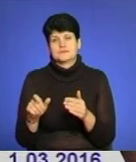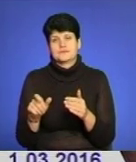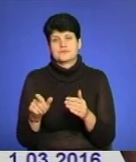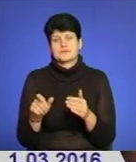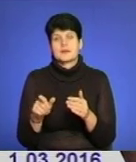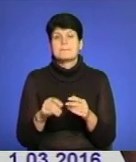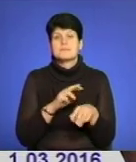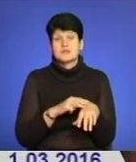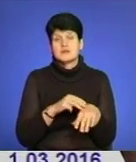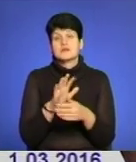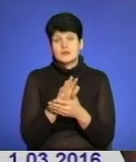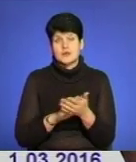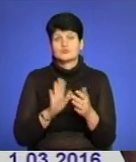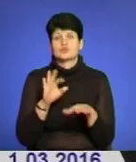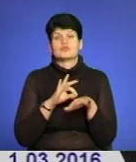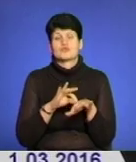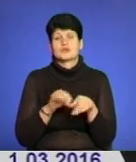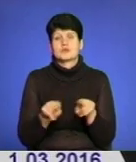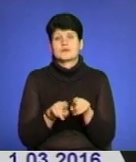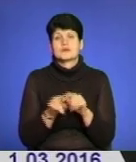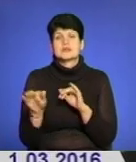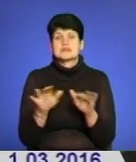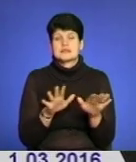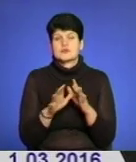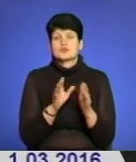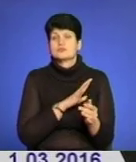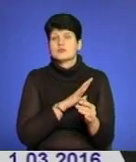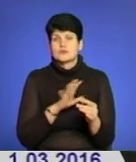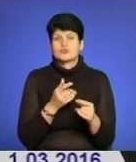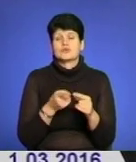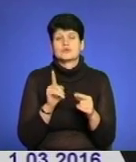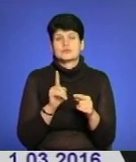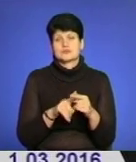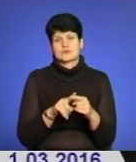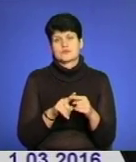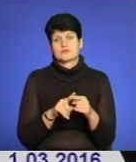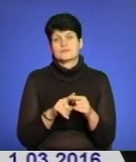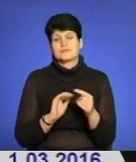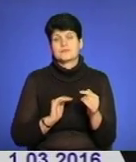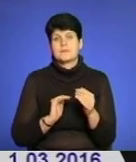Правоохоронці й надалі проводитимуть подібні заходи, аби викорінити нелегальний бізнес в області.